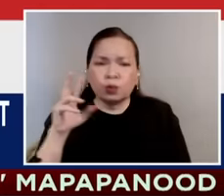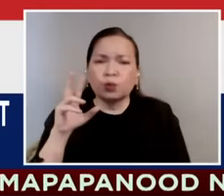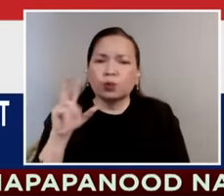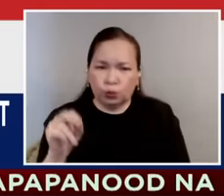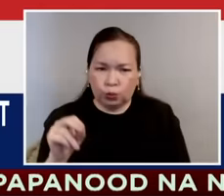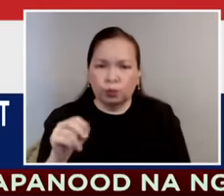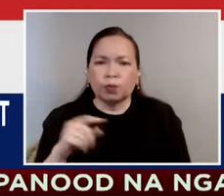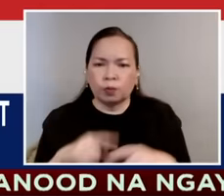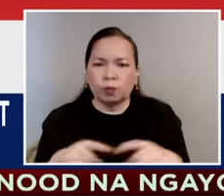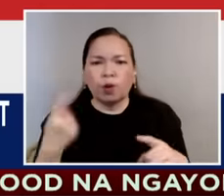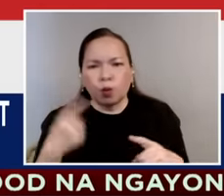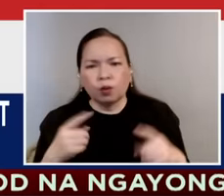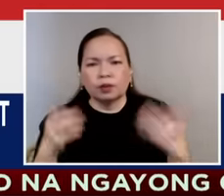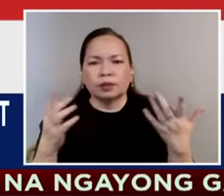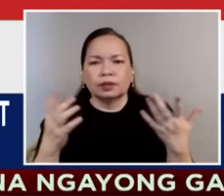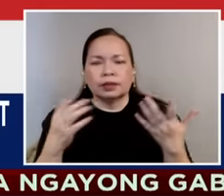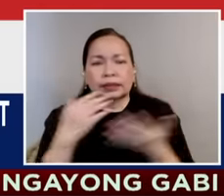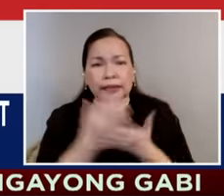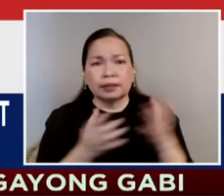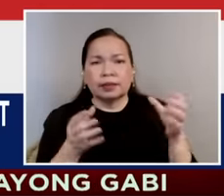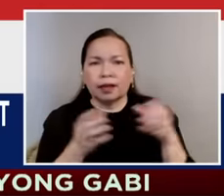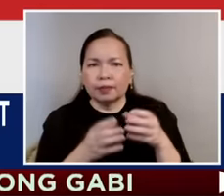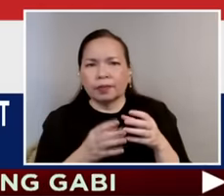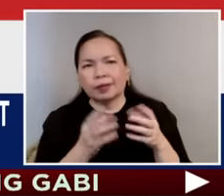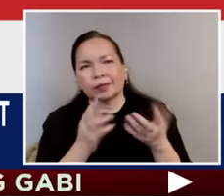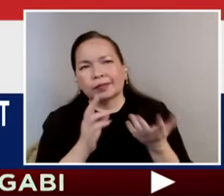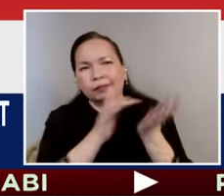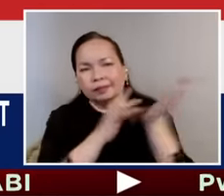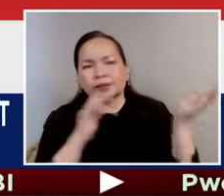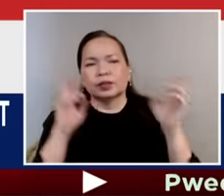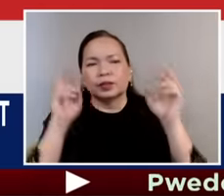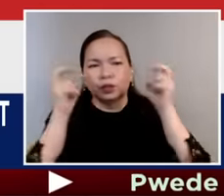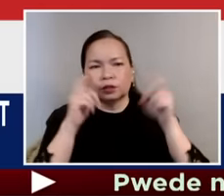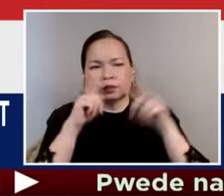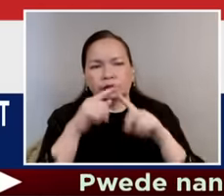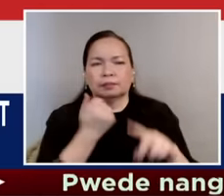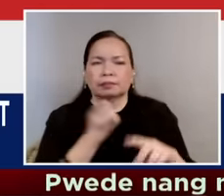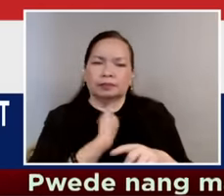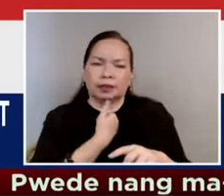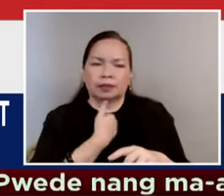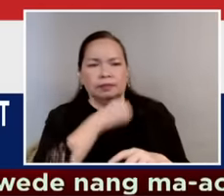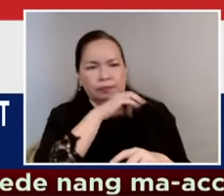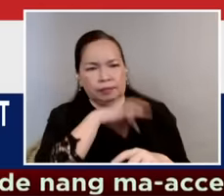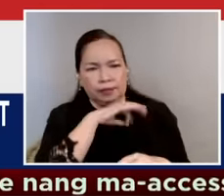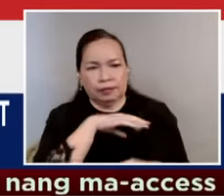nagagamit lamang umano ng ibang grupo ang issue para sa pansariling interes.